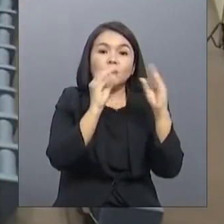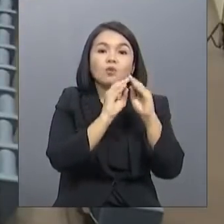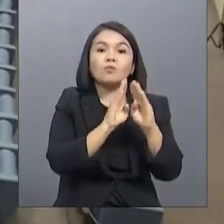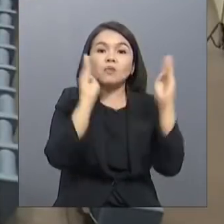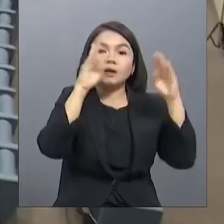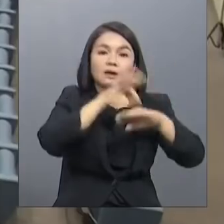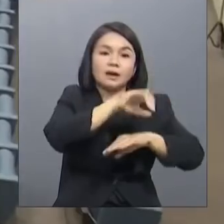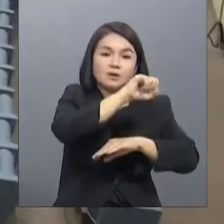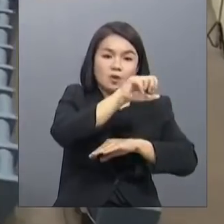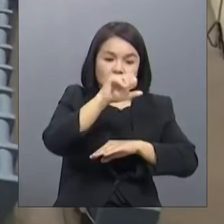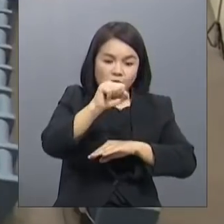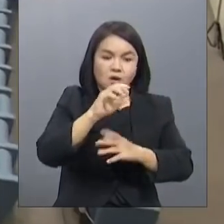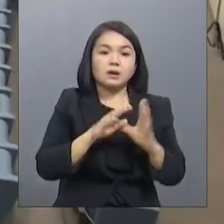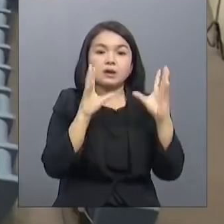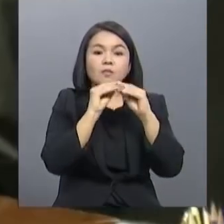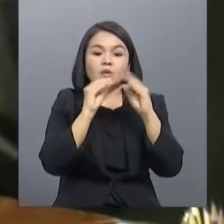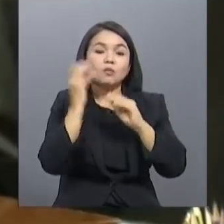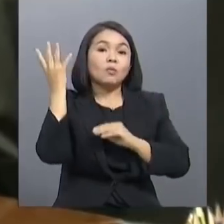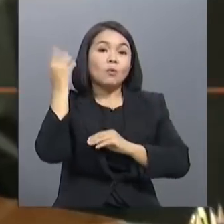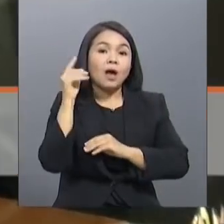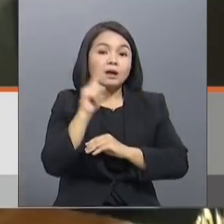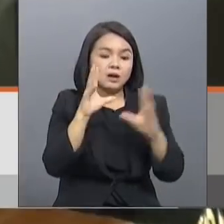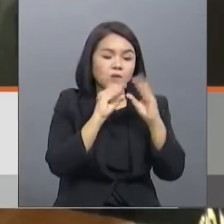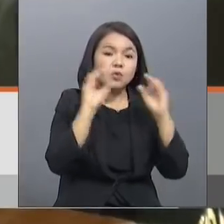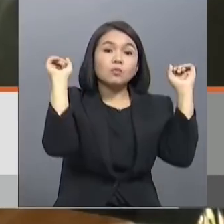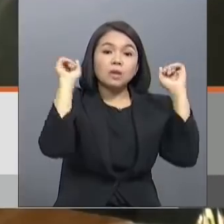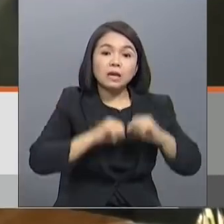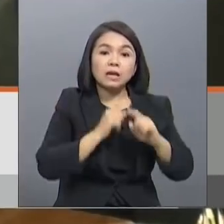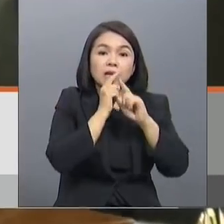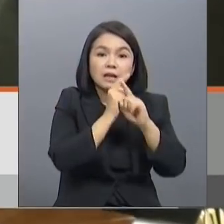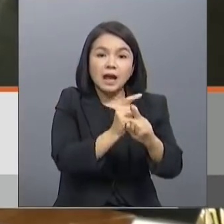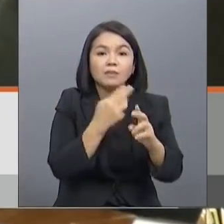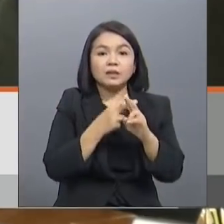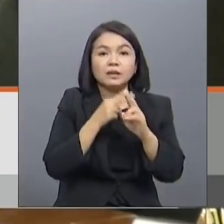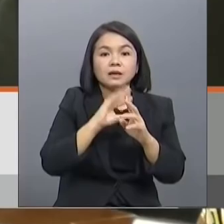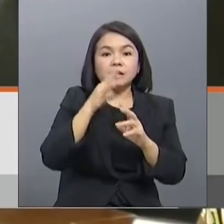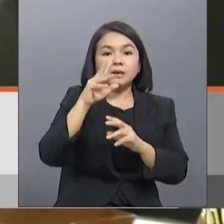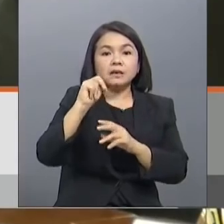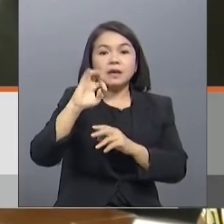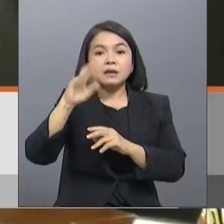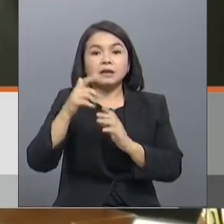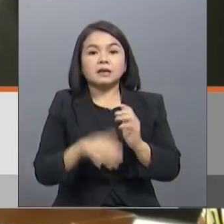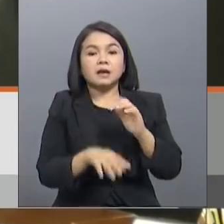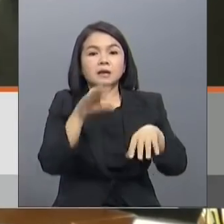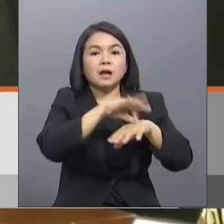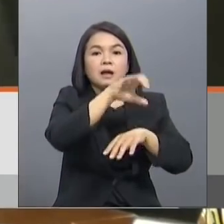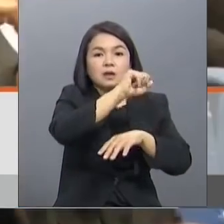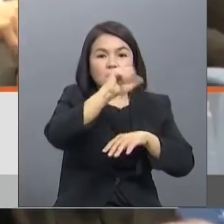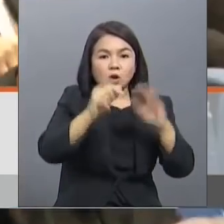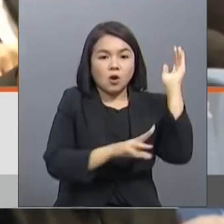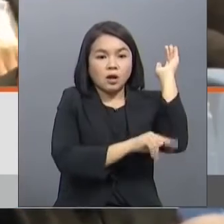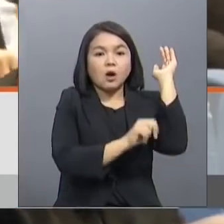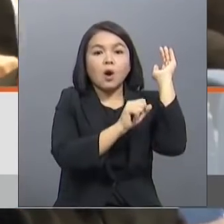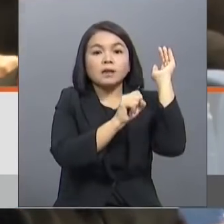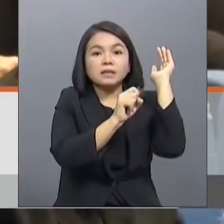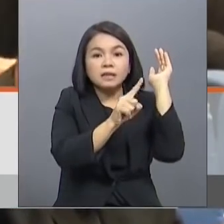การประชุมสภาผู้แทนราสดอเมื่วันนี้ที่ประชมเหชอบ ตามที่ในชินวรบุญueเกี่ตสอศtw.ีธรรรา พักประชาet ที่ปัด